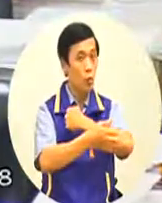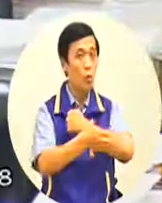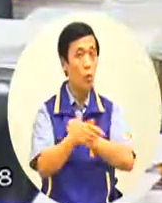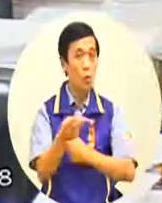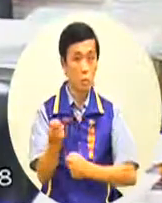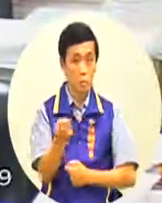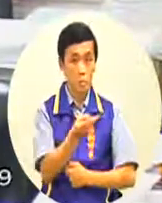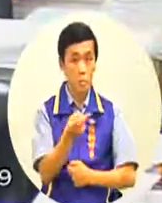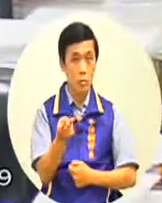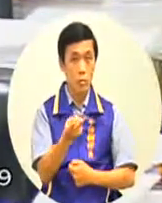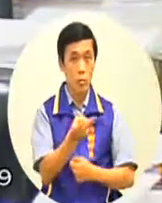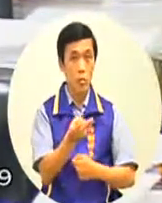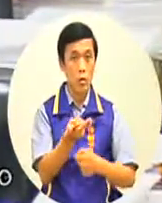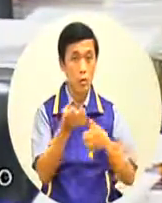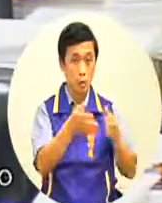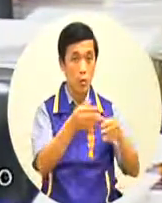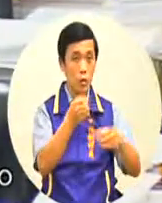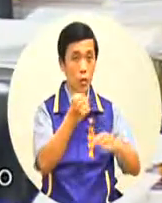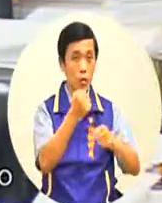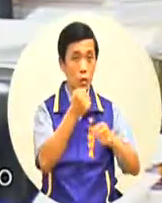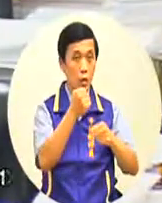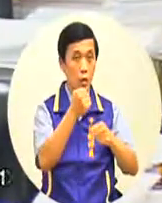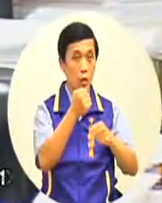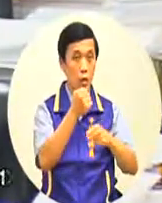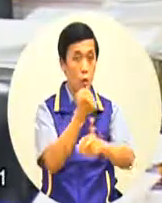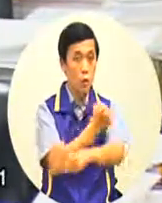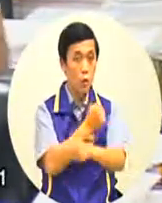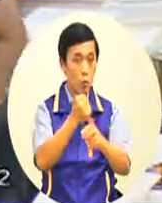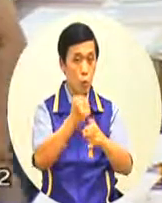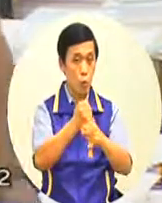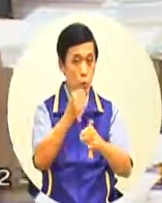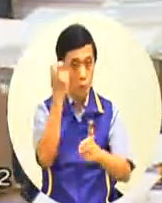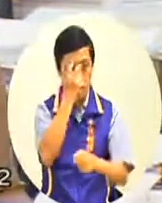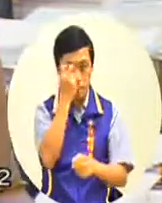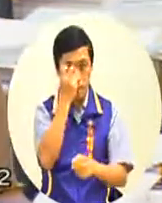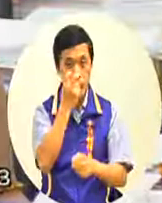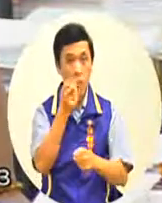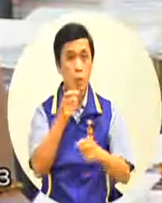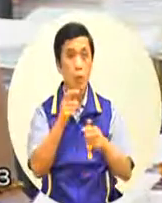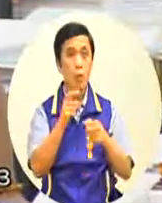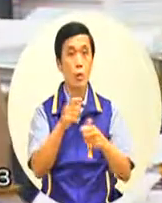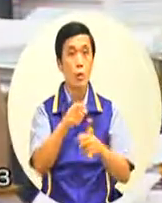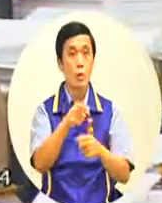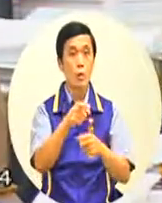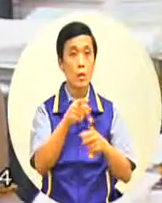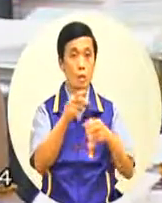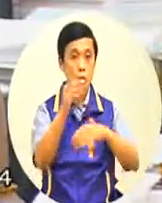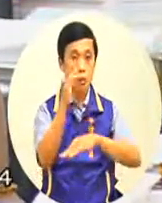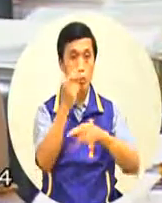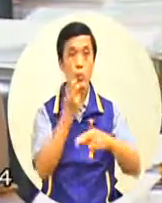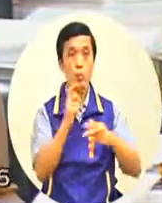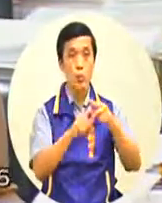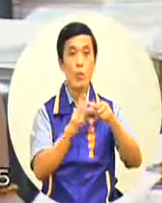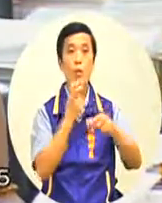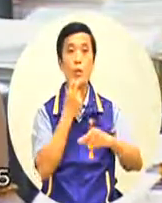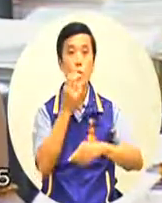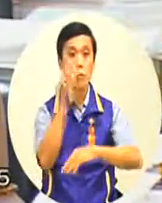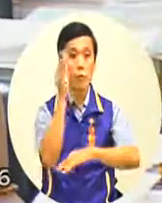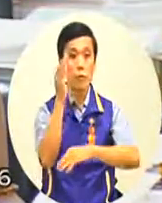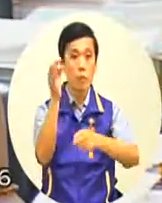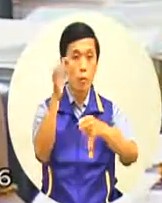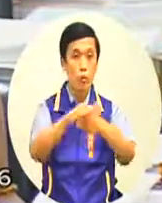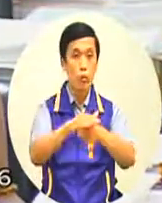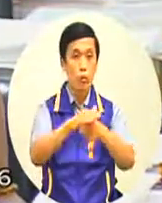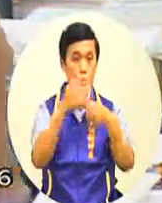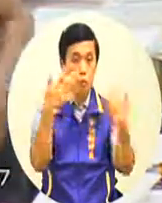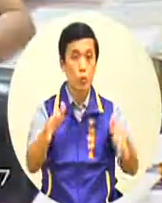的那个稽查的部分，就企业主这个稽查部分，我想中央也补助了不少人做一些稽查的人。那罗科这边也